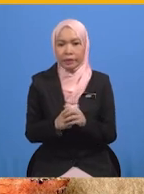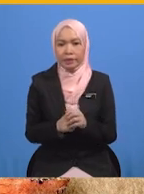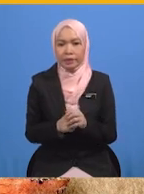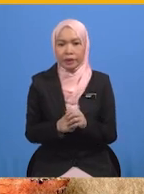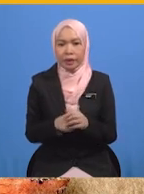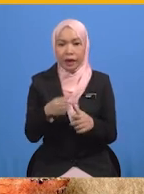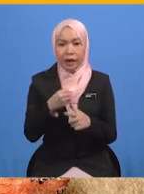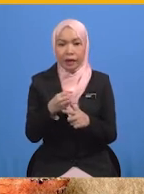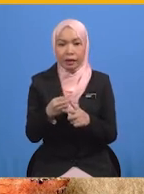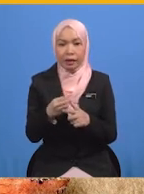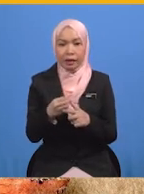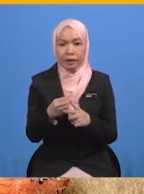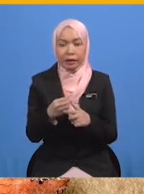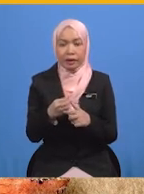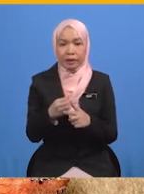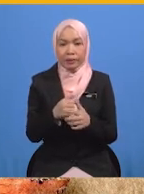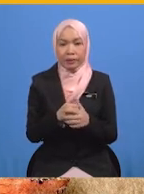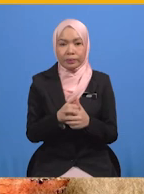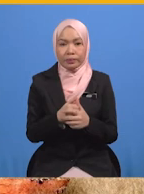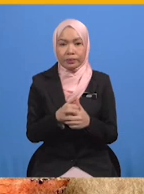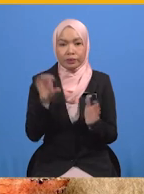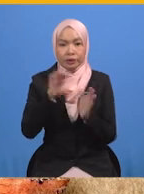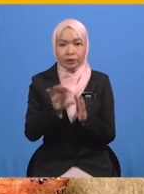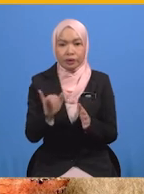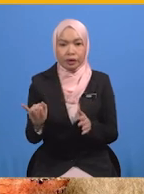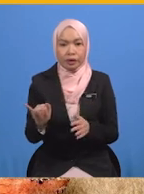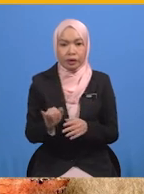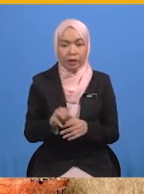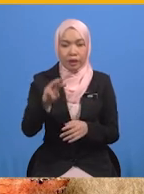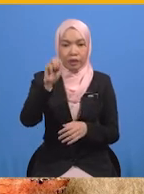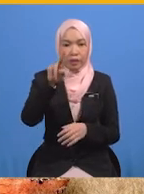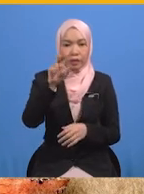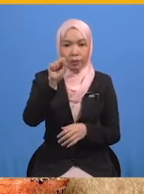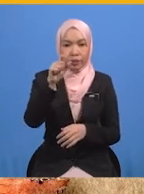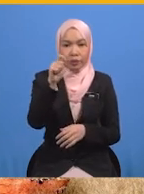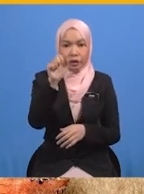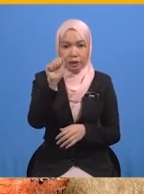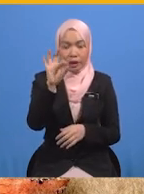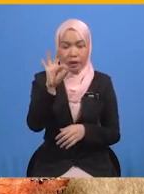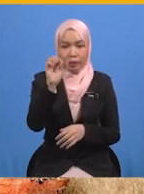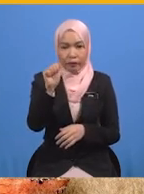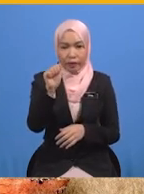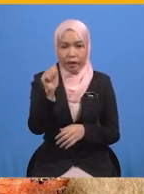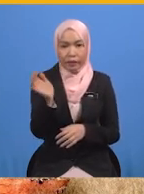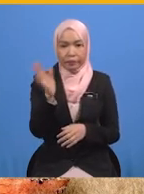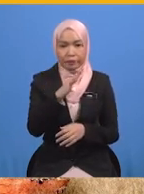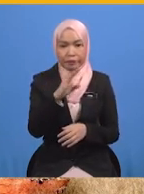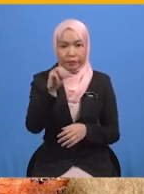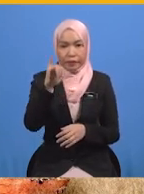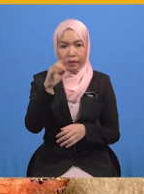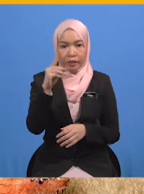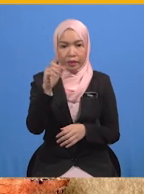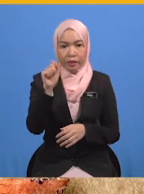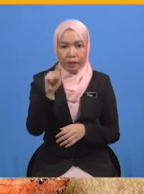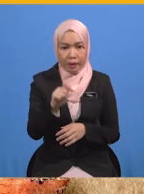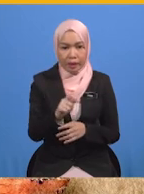atau modernis Turki seperti Mustafa Kemal Atatürk, Mirat Pasha, Ziya